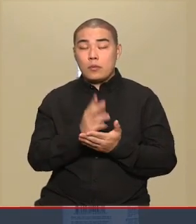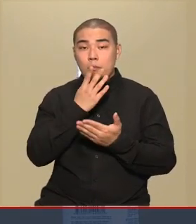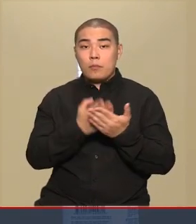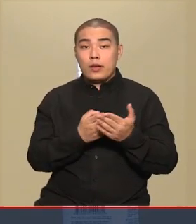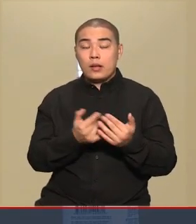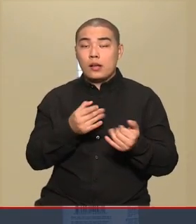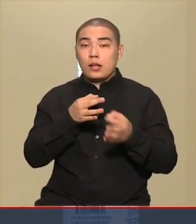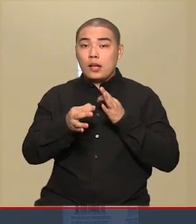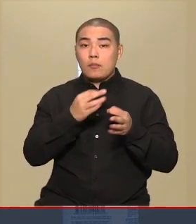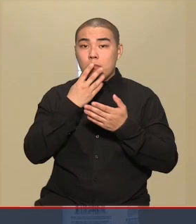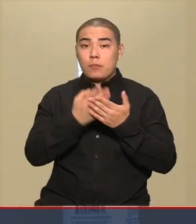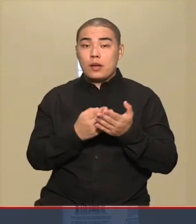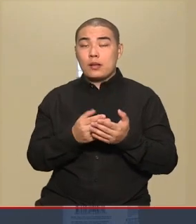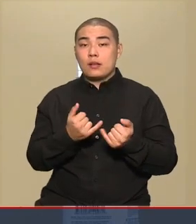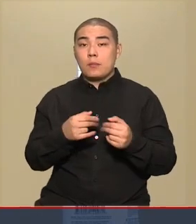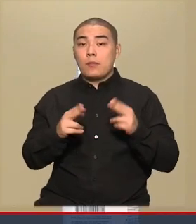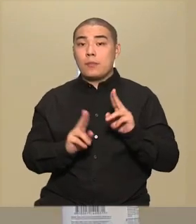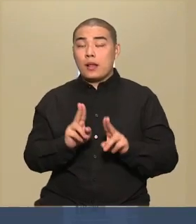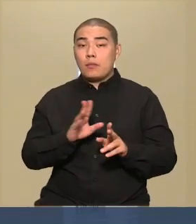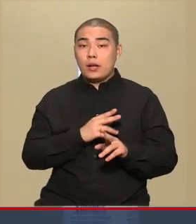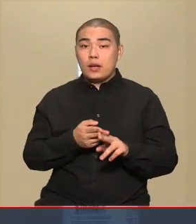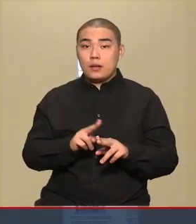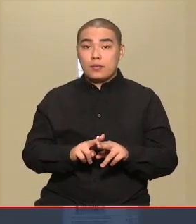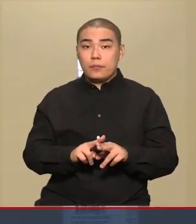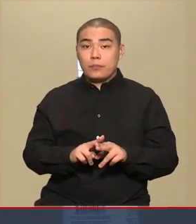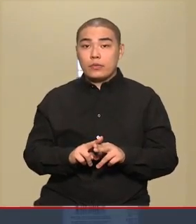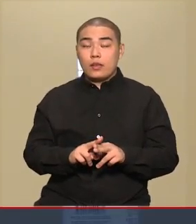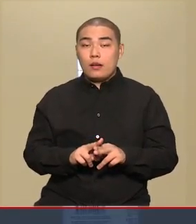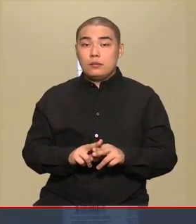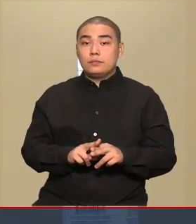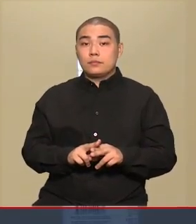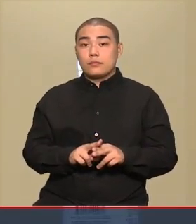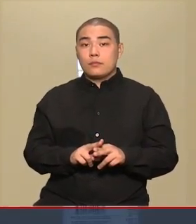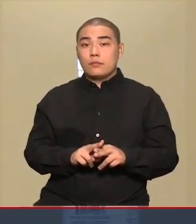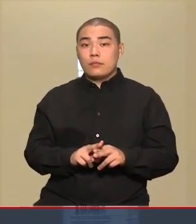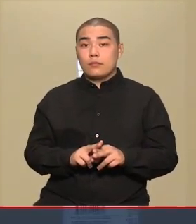қоғамдық талқылауға салдық ол ережені. Сол арқылы біз мынау